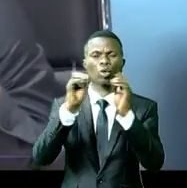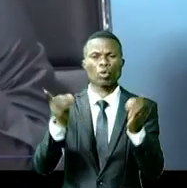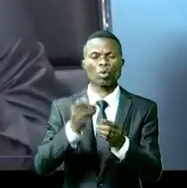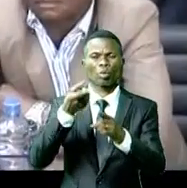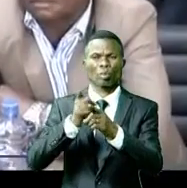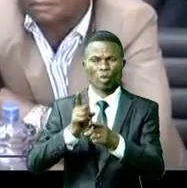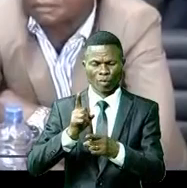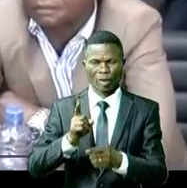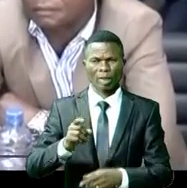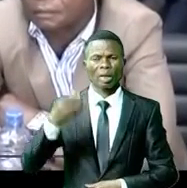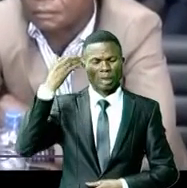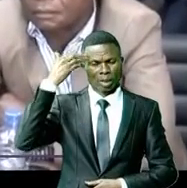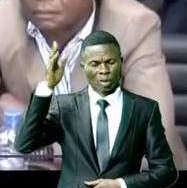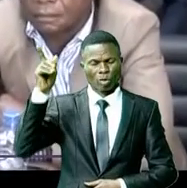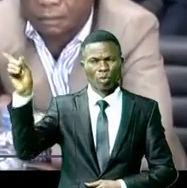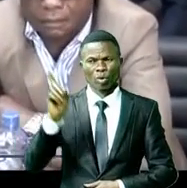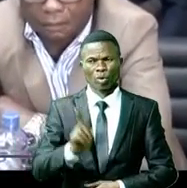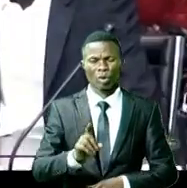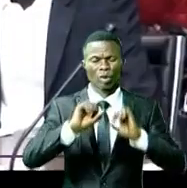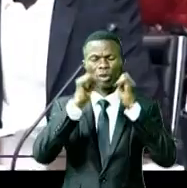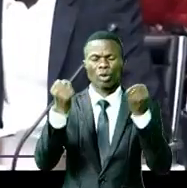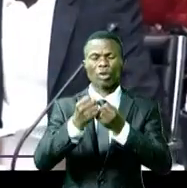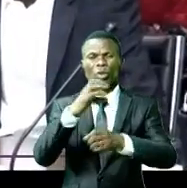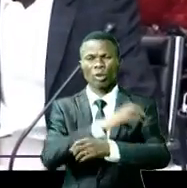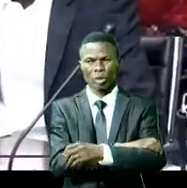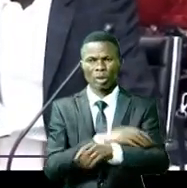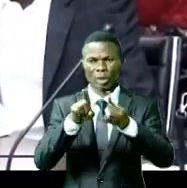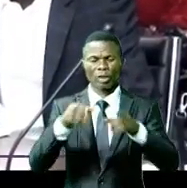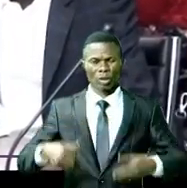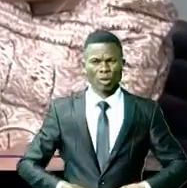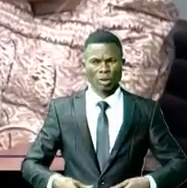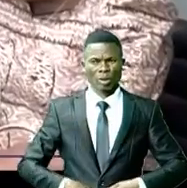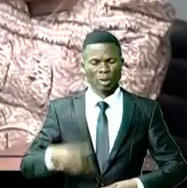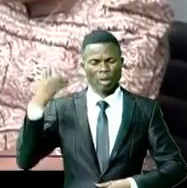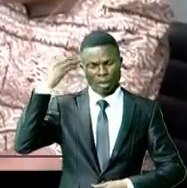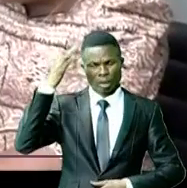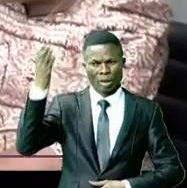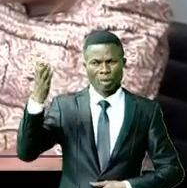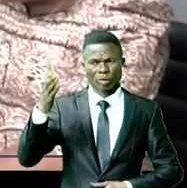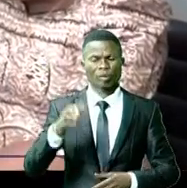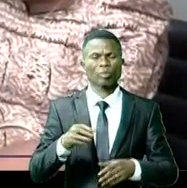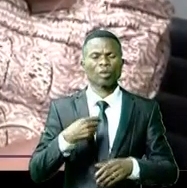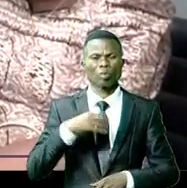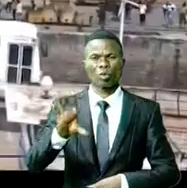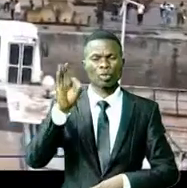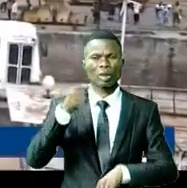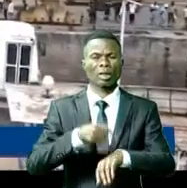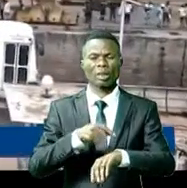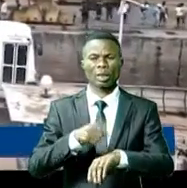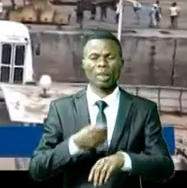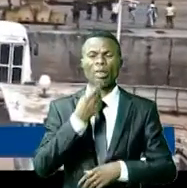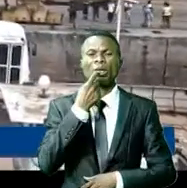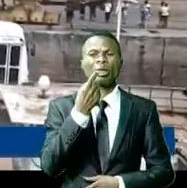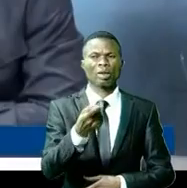la notabilité élargie aux membres de la société civile et de la jeunesse de l'Équateur. Je profite de l'occasion pour dire